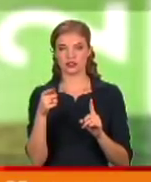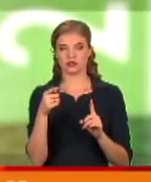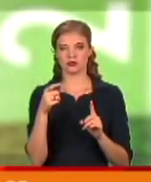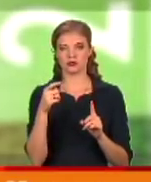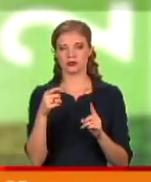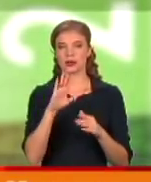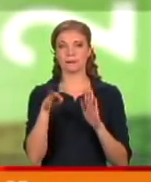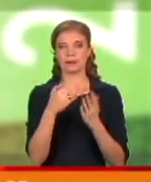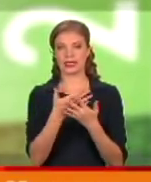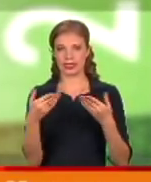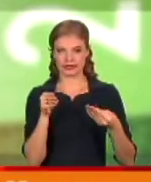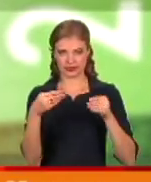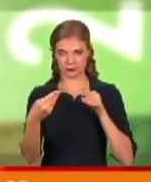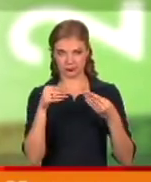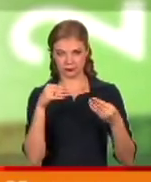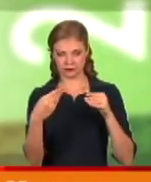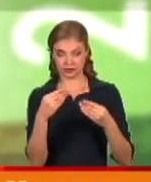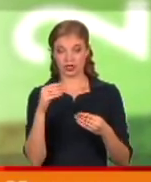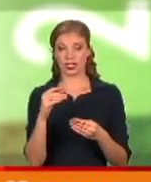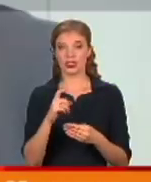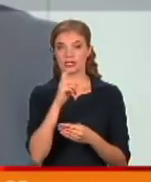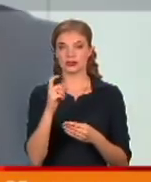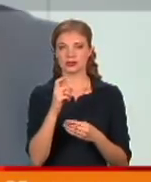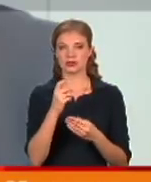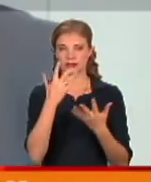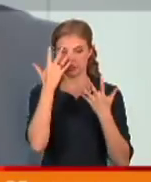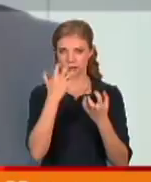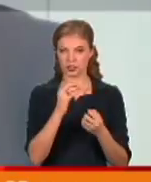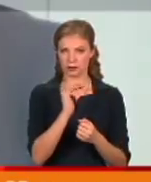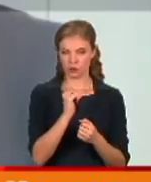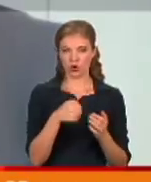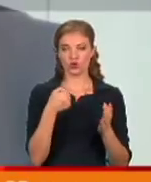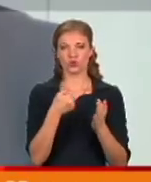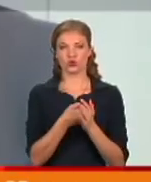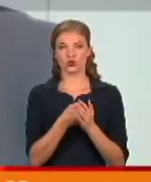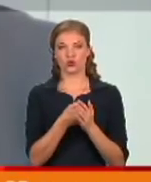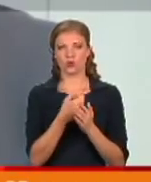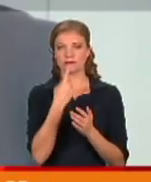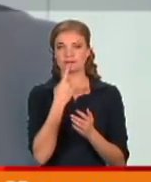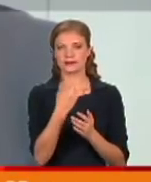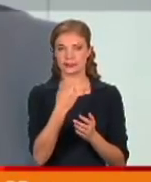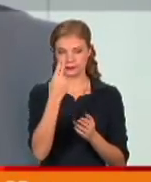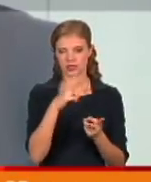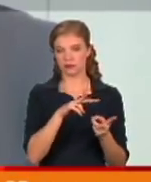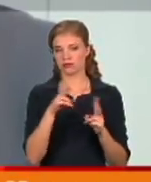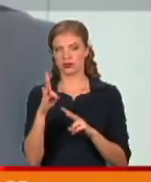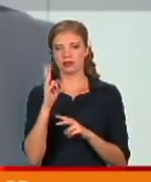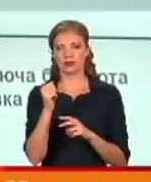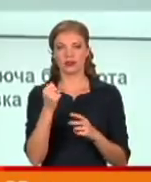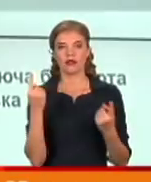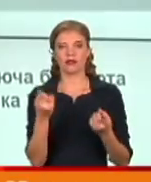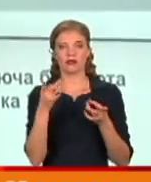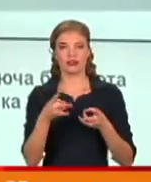банкноти під різними кутами зору з пурпурного або малиново-фіолетового на